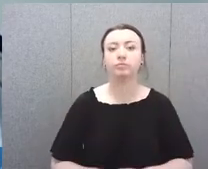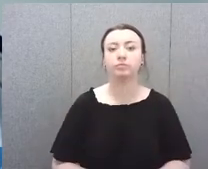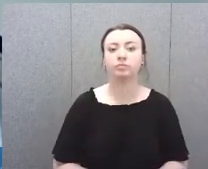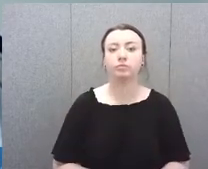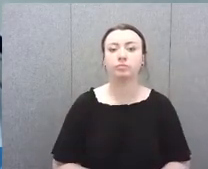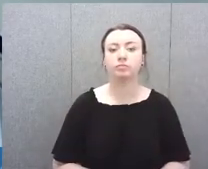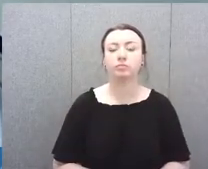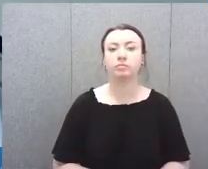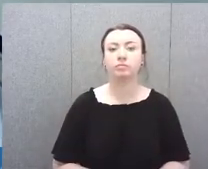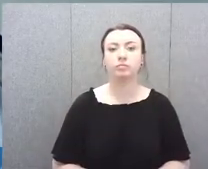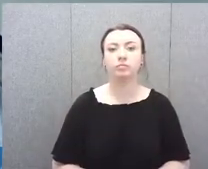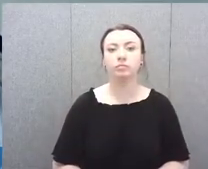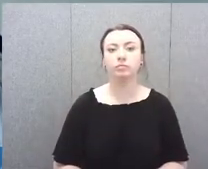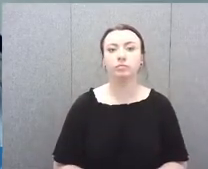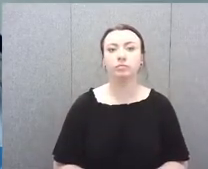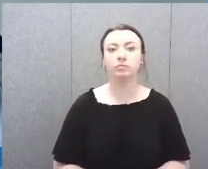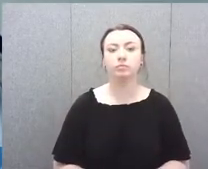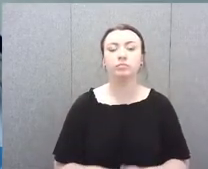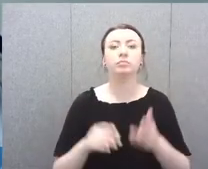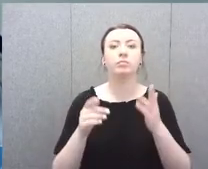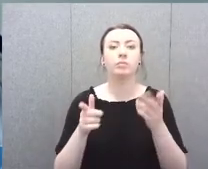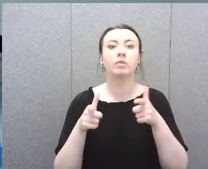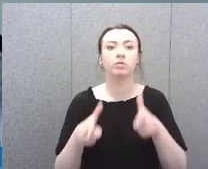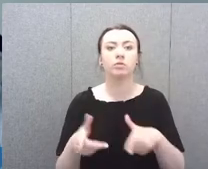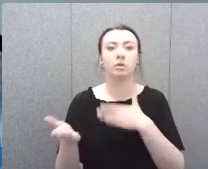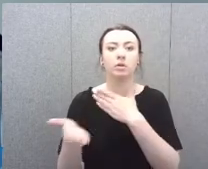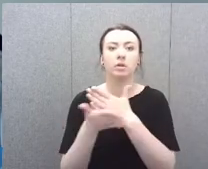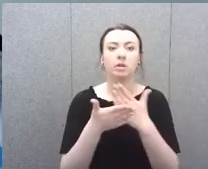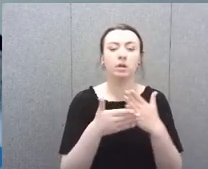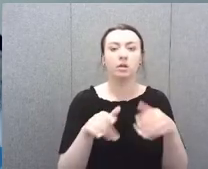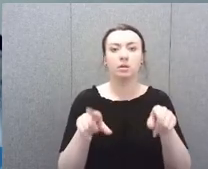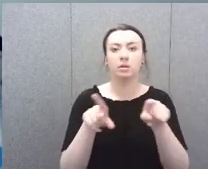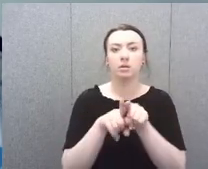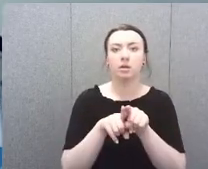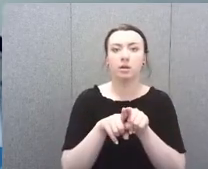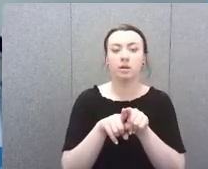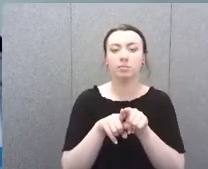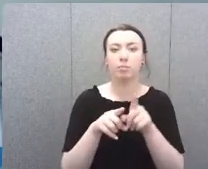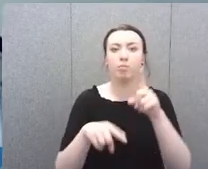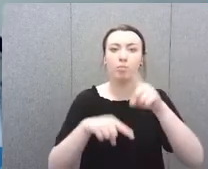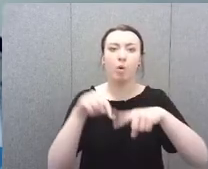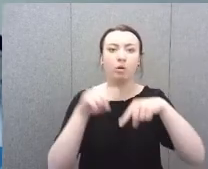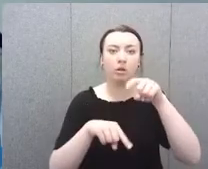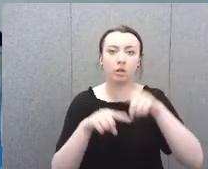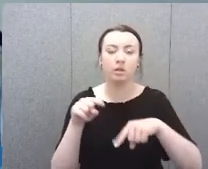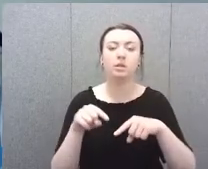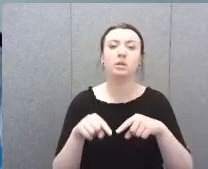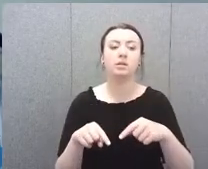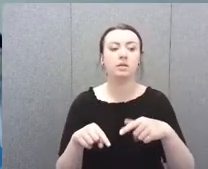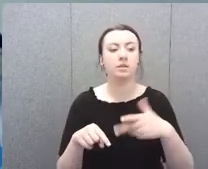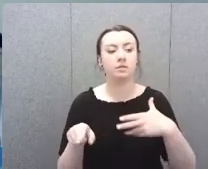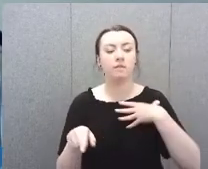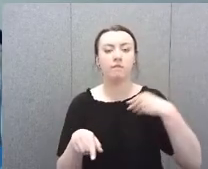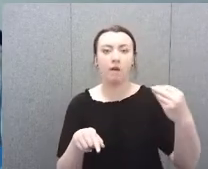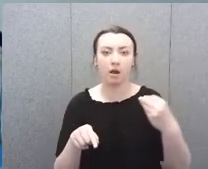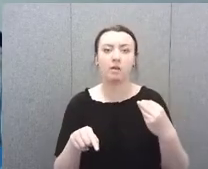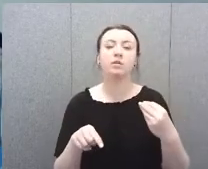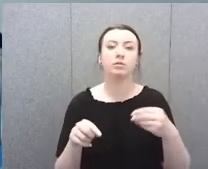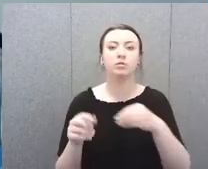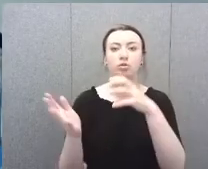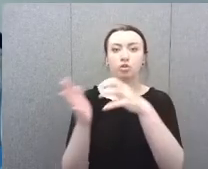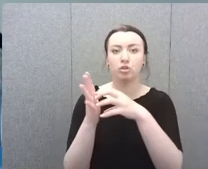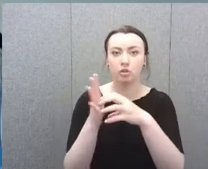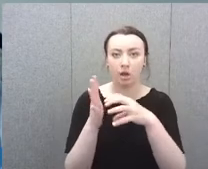1325, и именно из-за очень сильной политической воли продвигать женщин в области мира